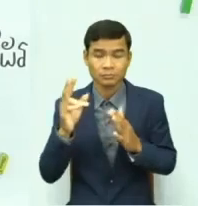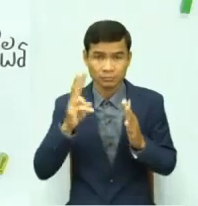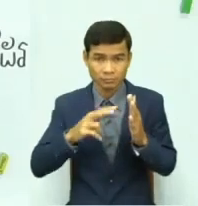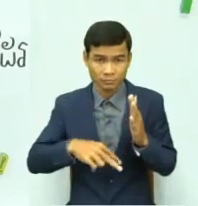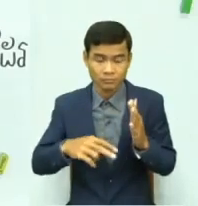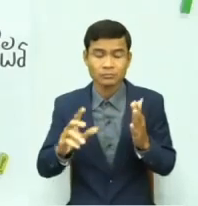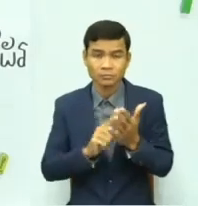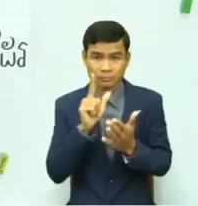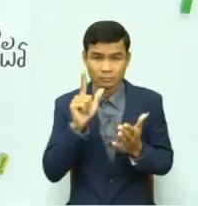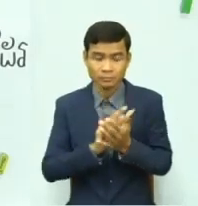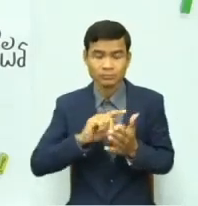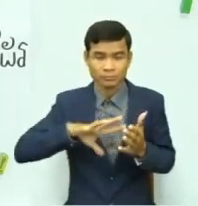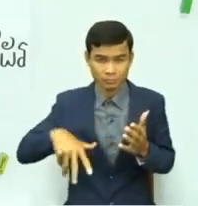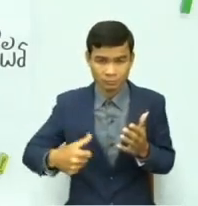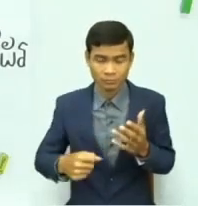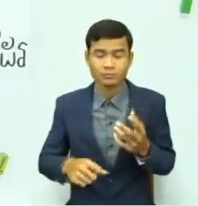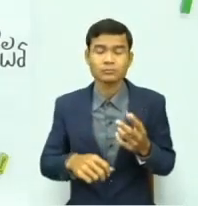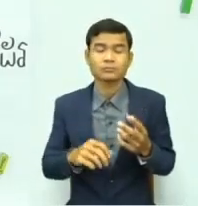chun chết mẹ